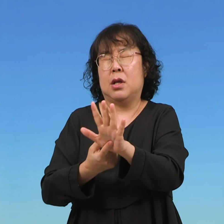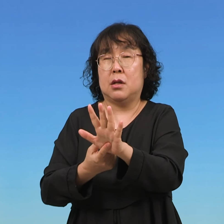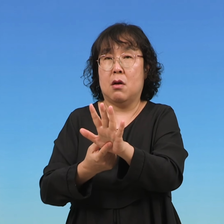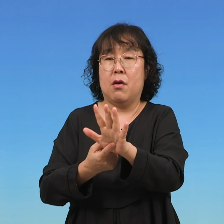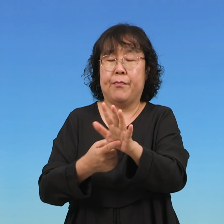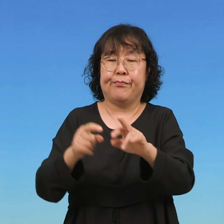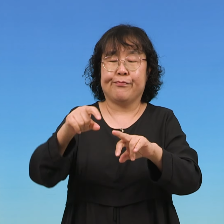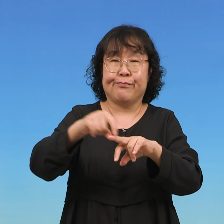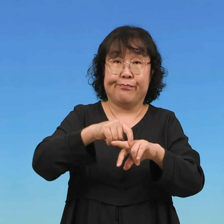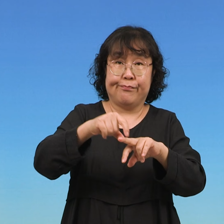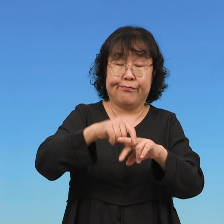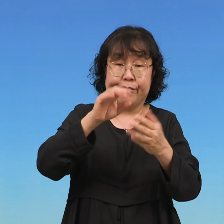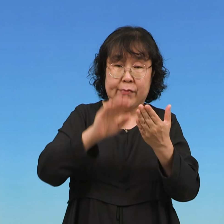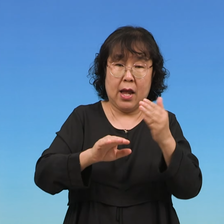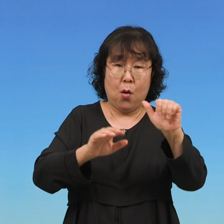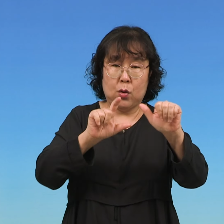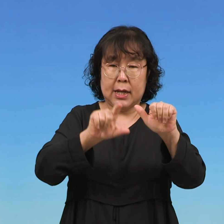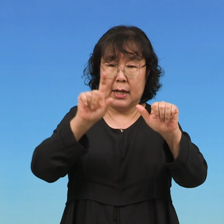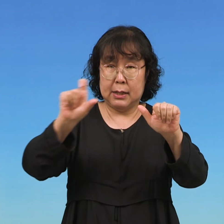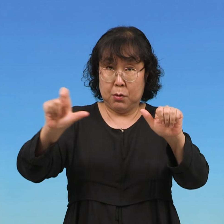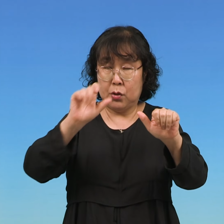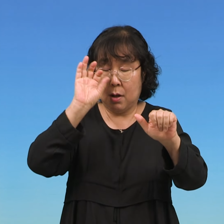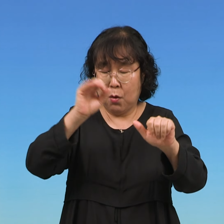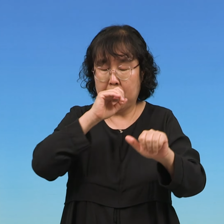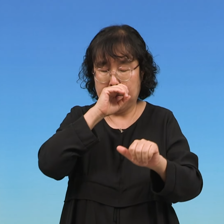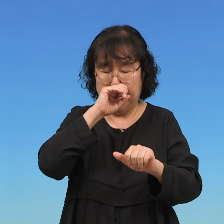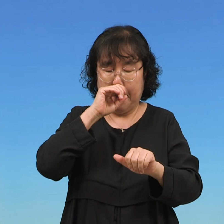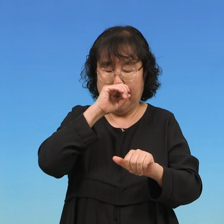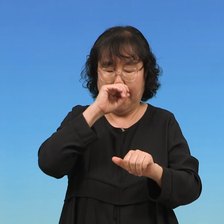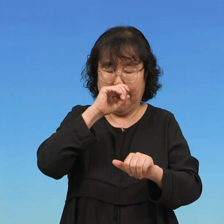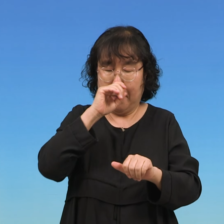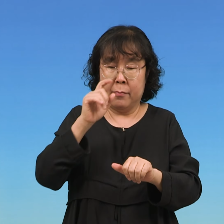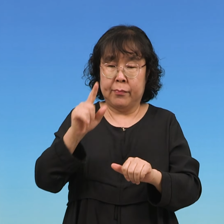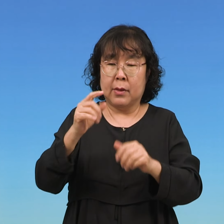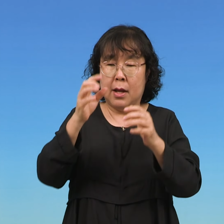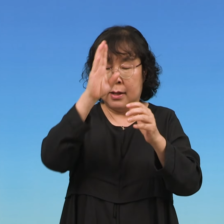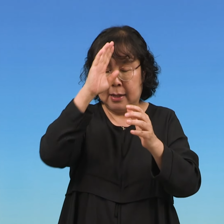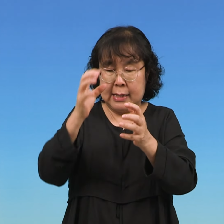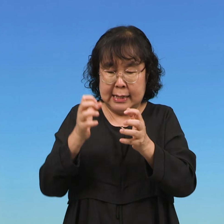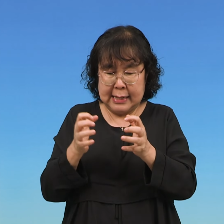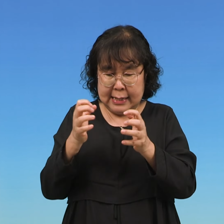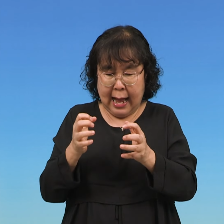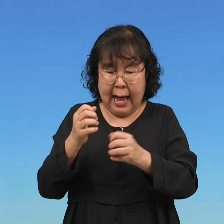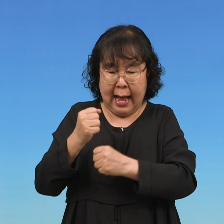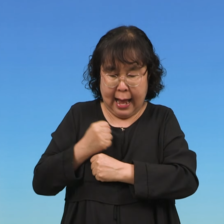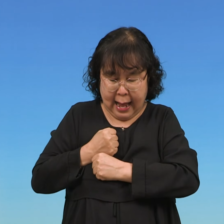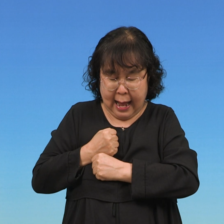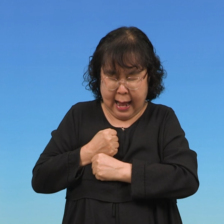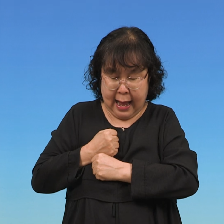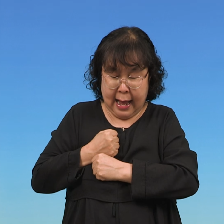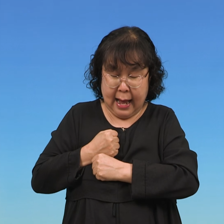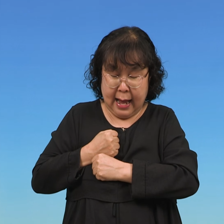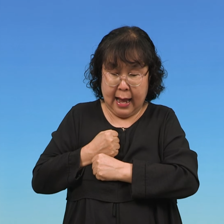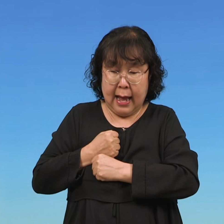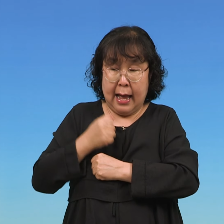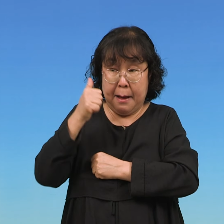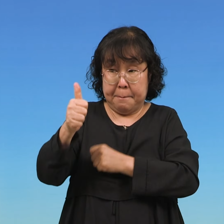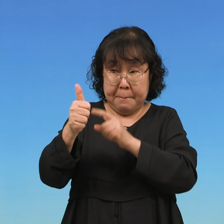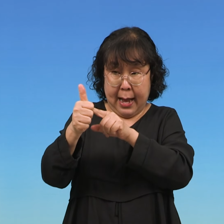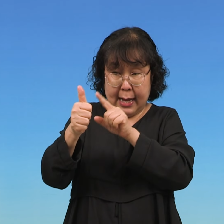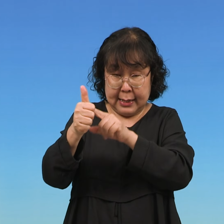그게 열왕기가 5장 15절입니다 나만이 모든 군대와 함께 하나님의 사람에게로 도로 와서 이게